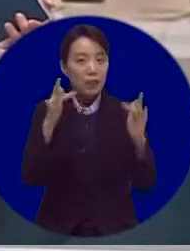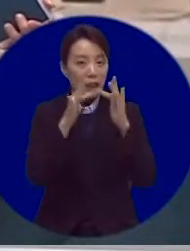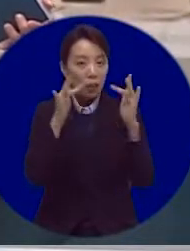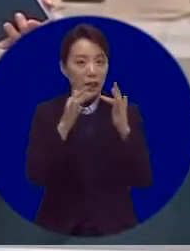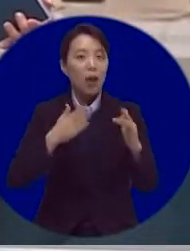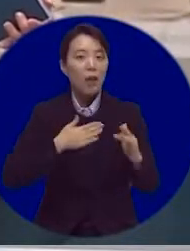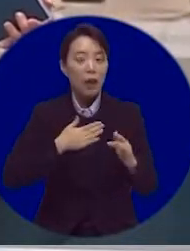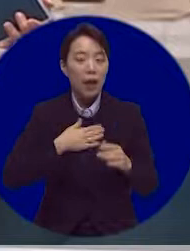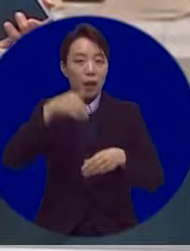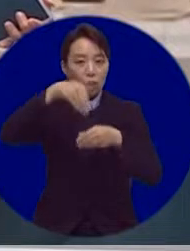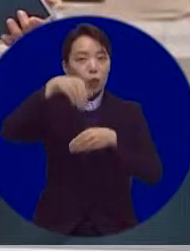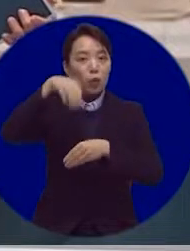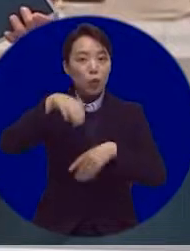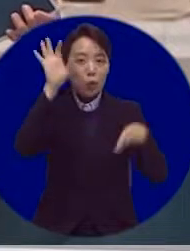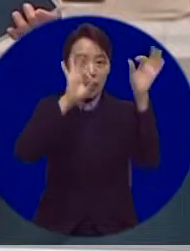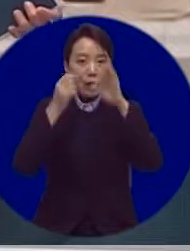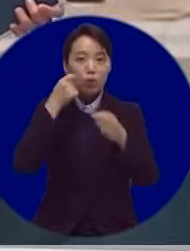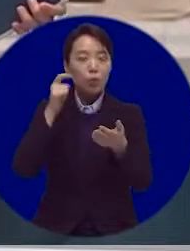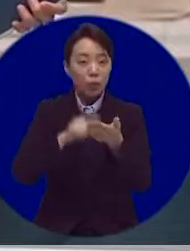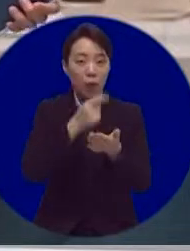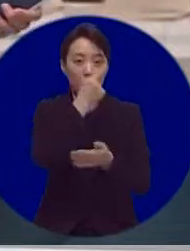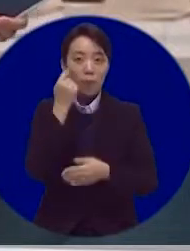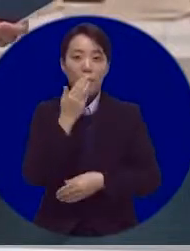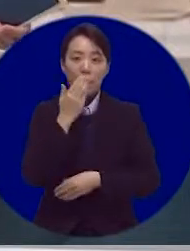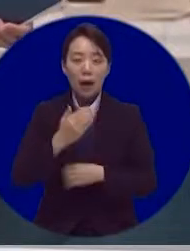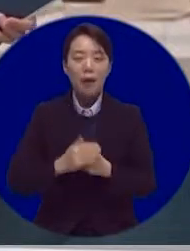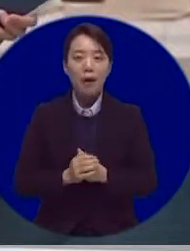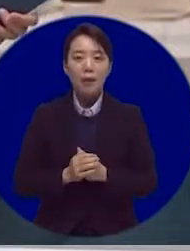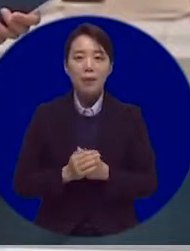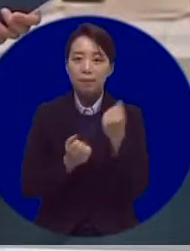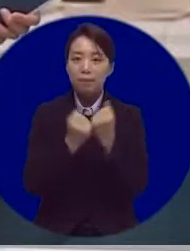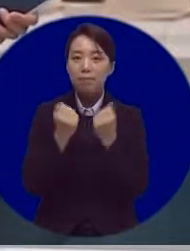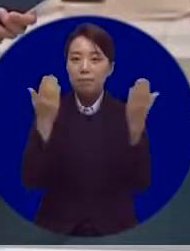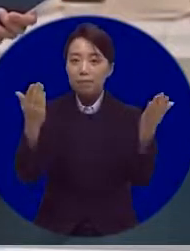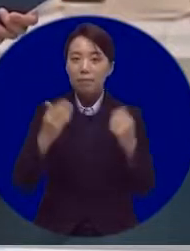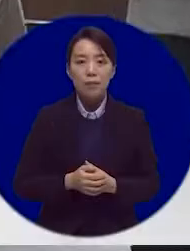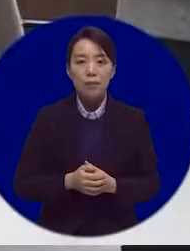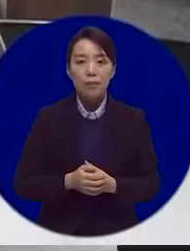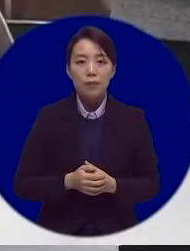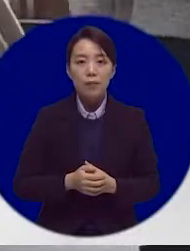내 투표소 찾기 서비스에서 쉽게 찾아볼 수 있습니다. 자세한 소식 전해드립니다.